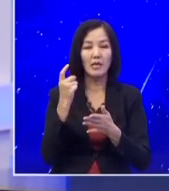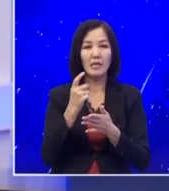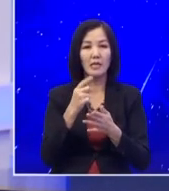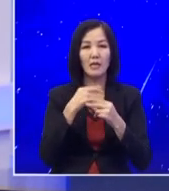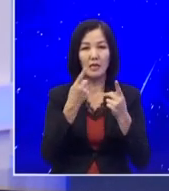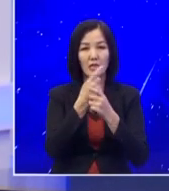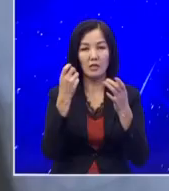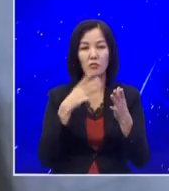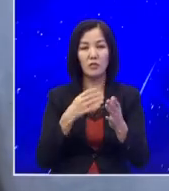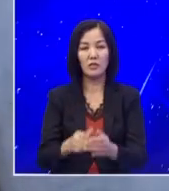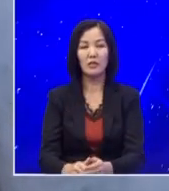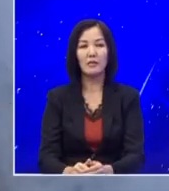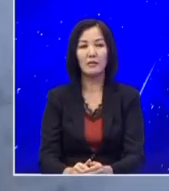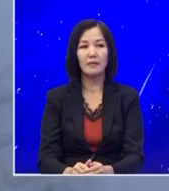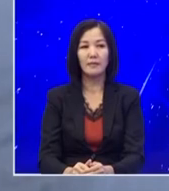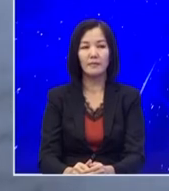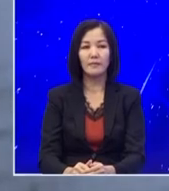жасады.